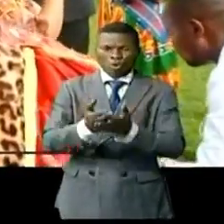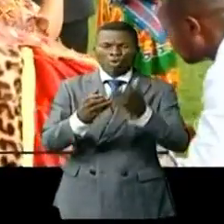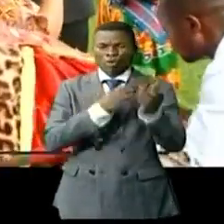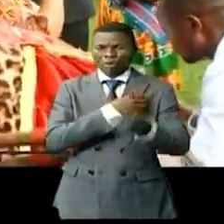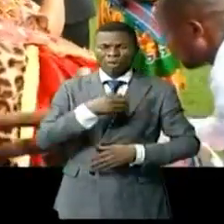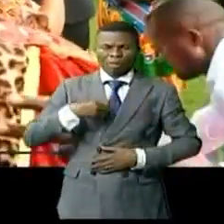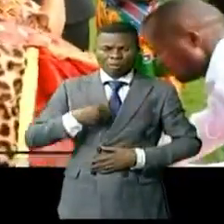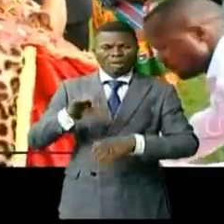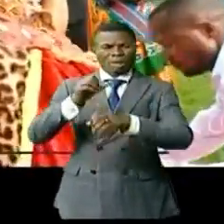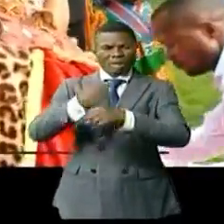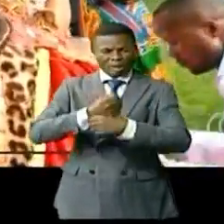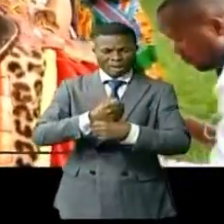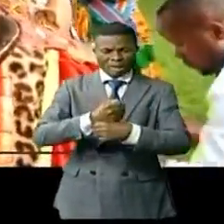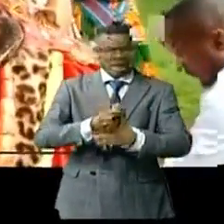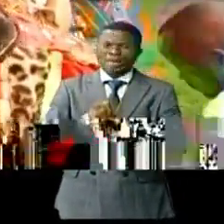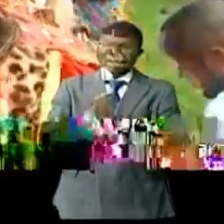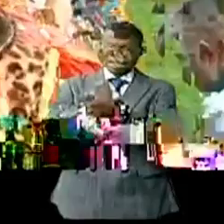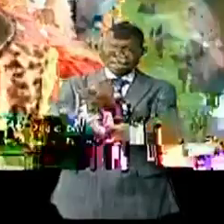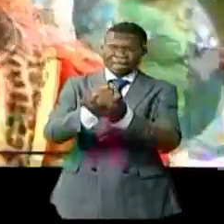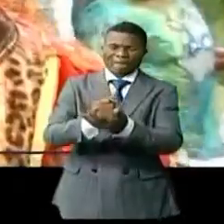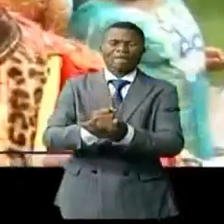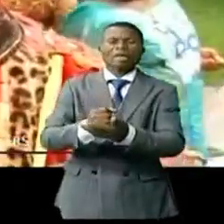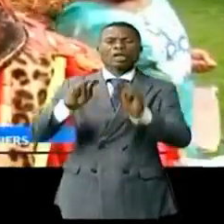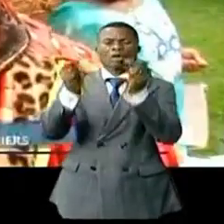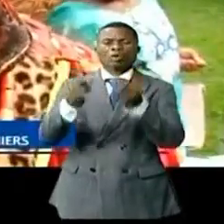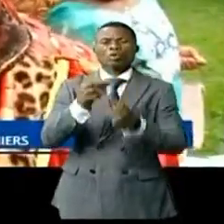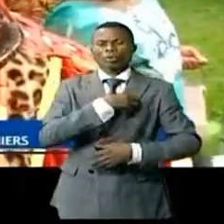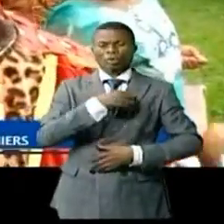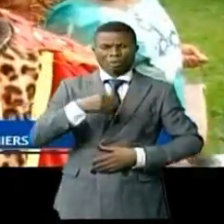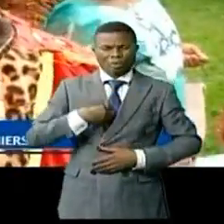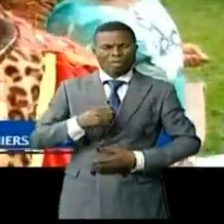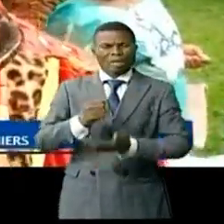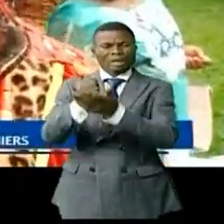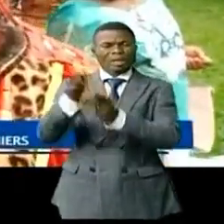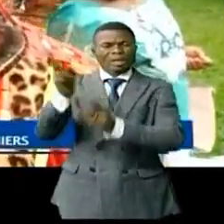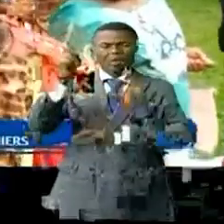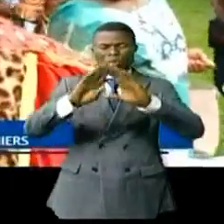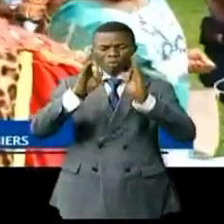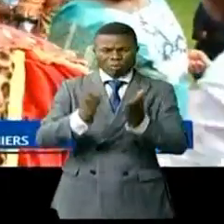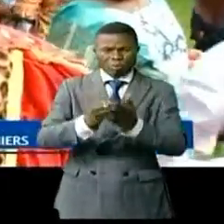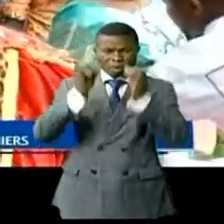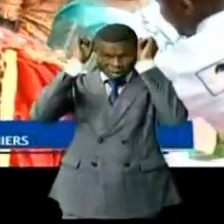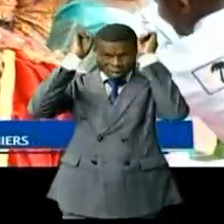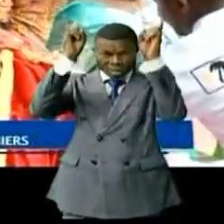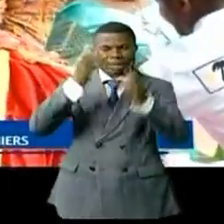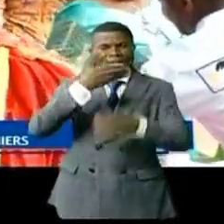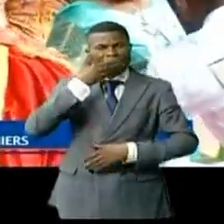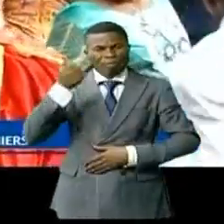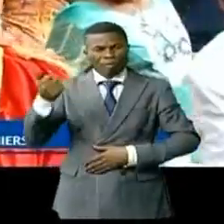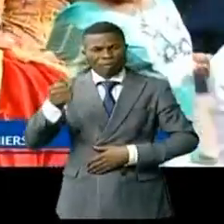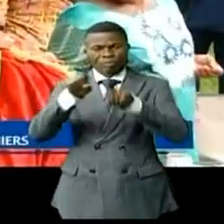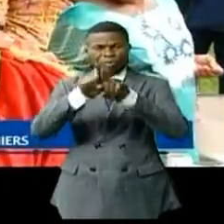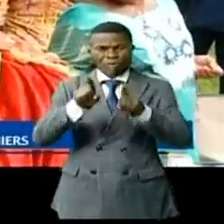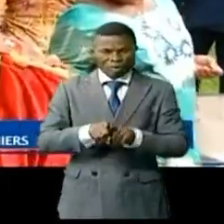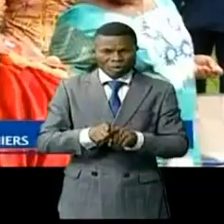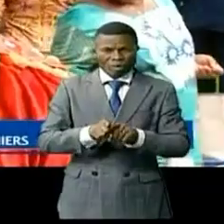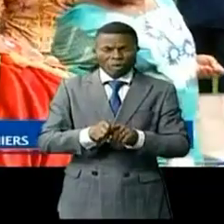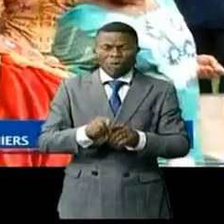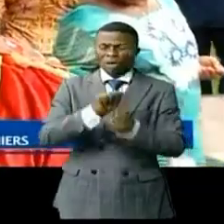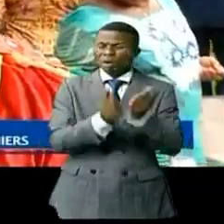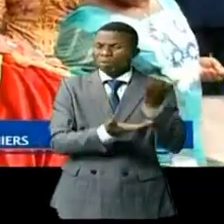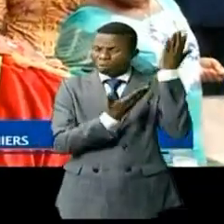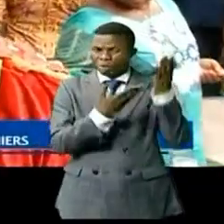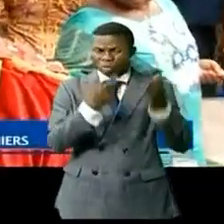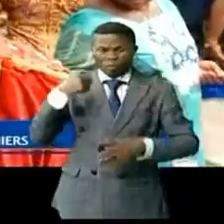à créer, favoriser ses leaderships féminins, vraiment ramener la population dans son éducation. Et effectivement, le gros pour nous, c'est